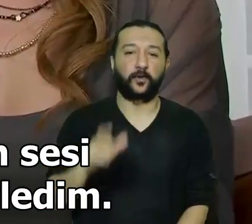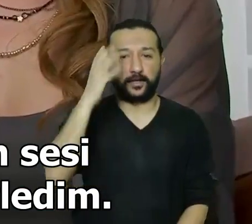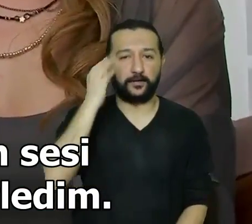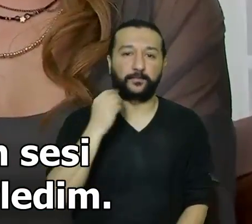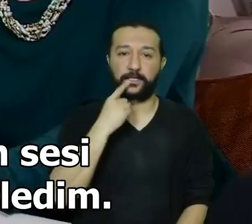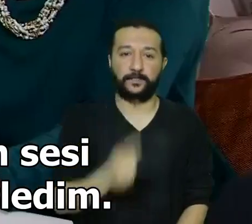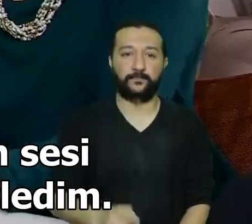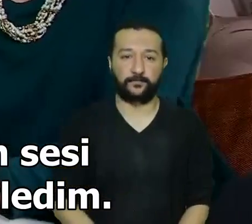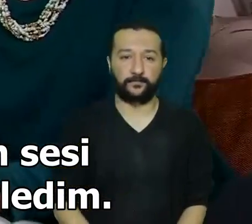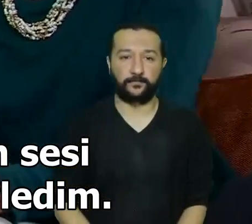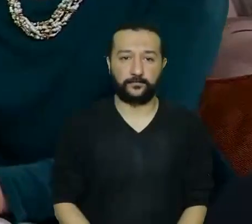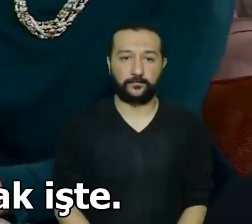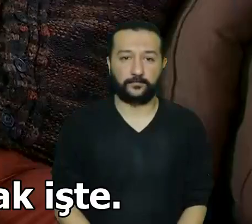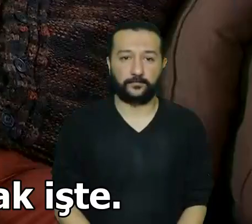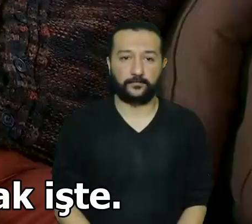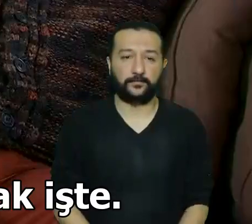anlamda söyledim.